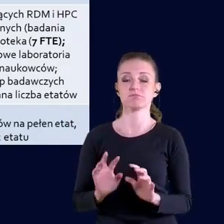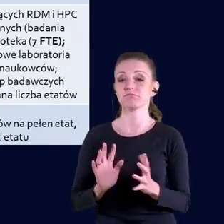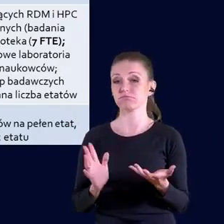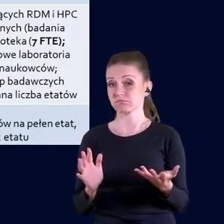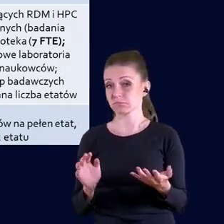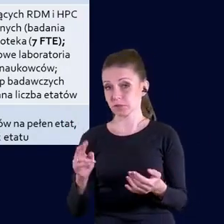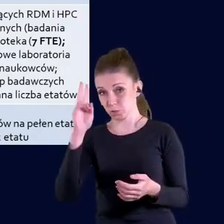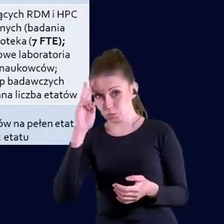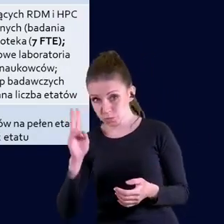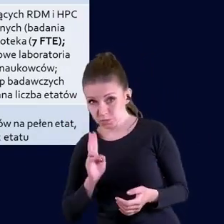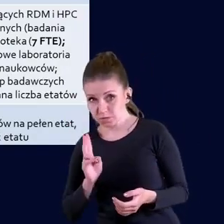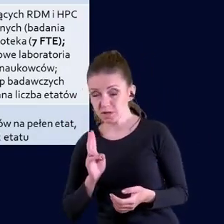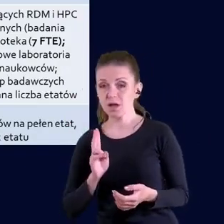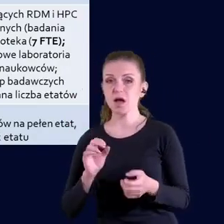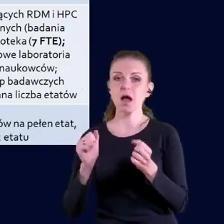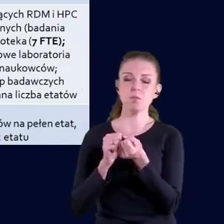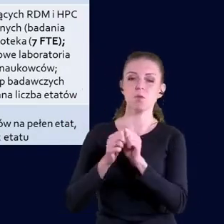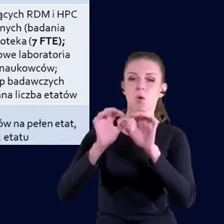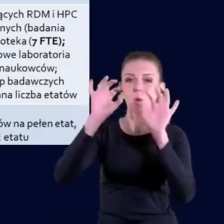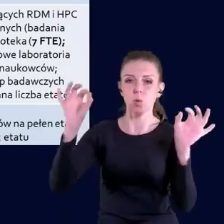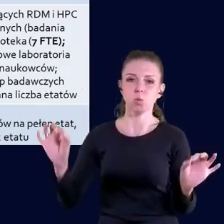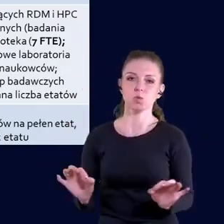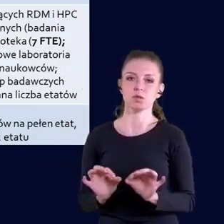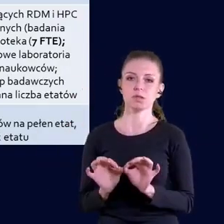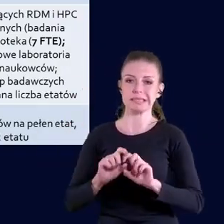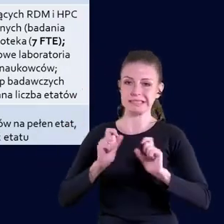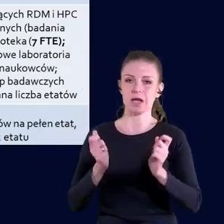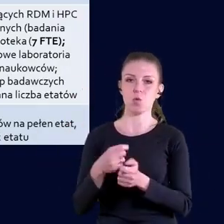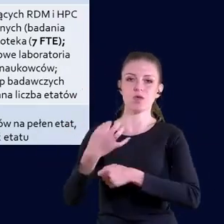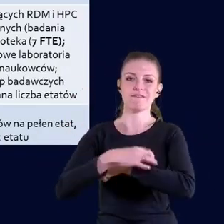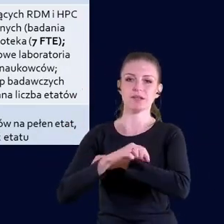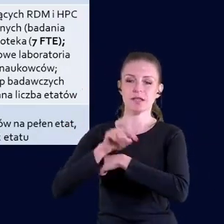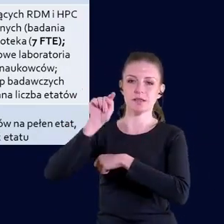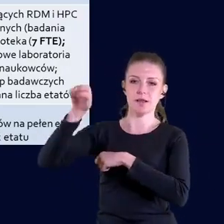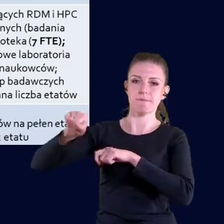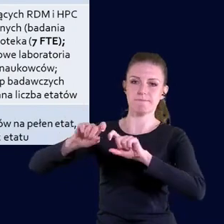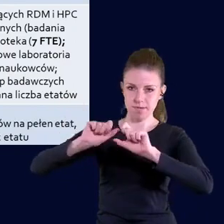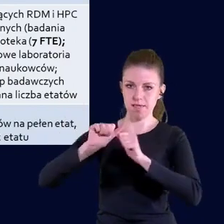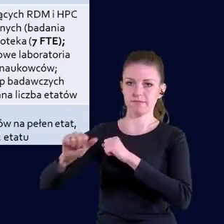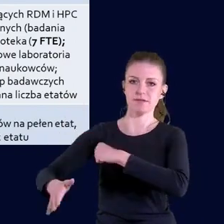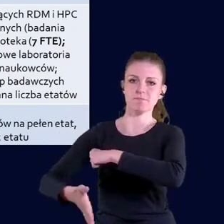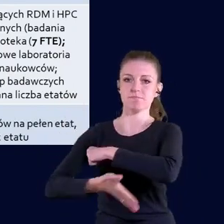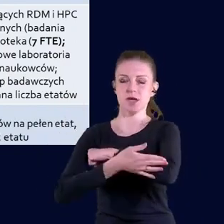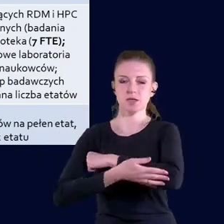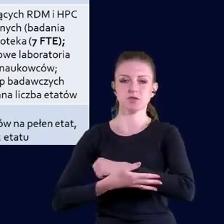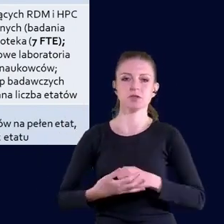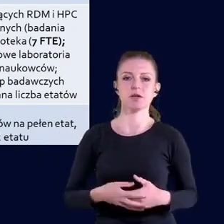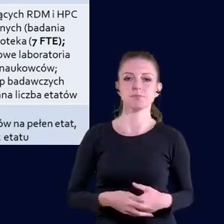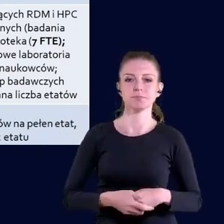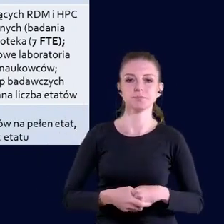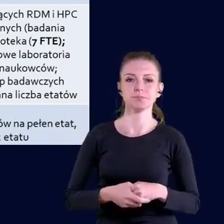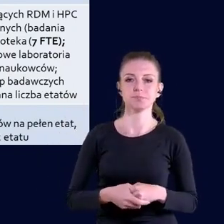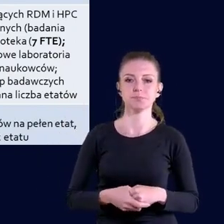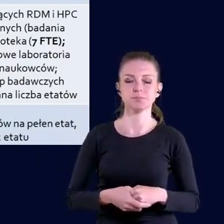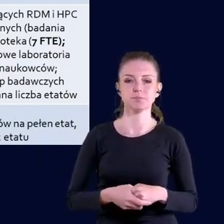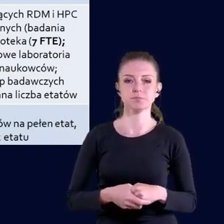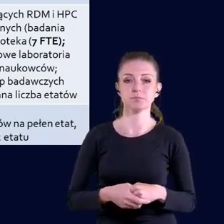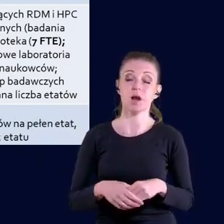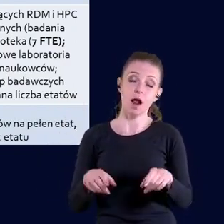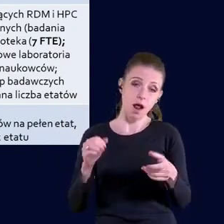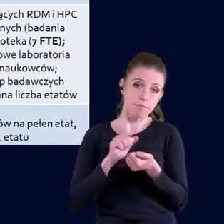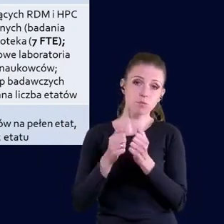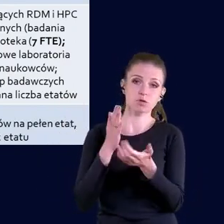albo czyli takim ogólnym na całym Uniwersytecie albo w Instytucie w grupie badawczej albo